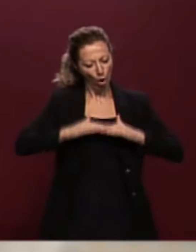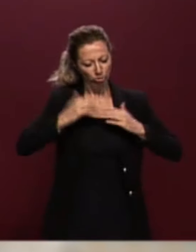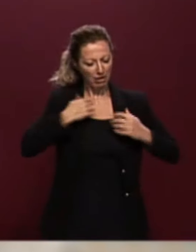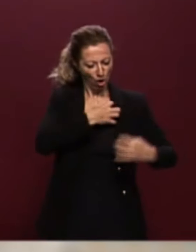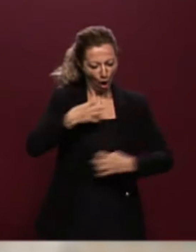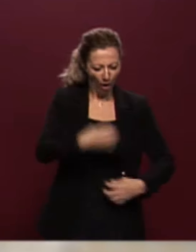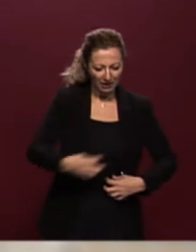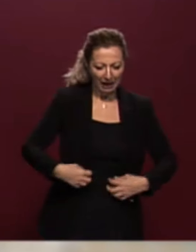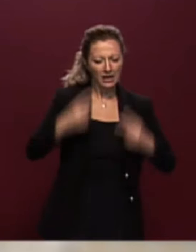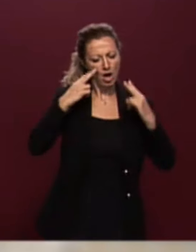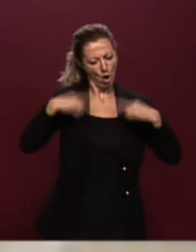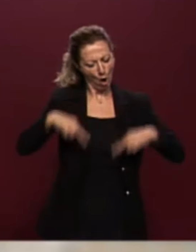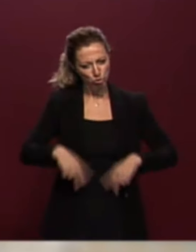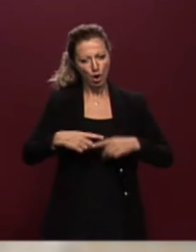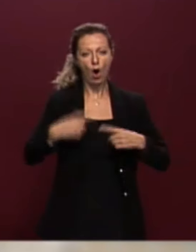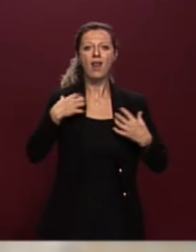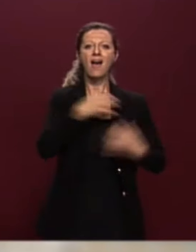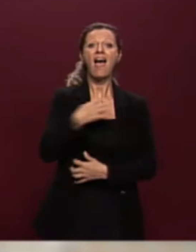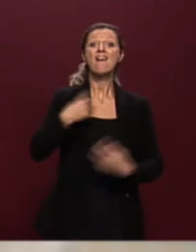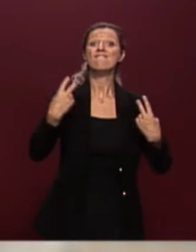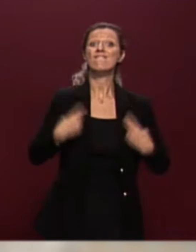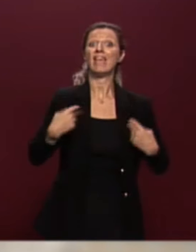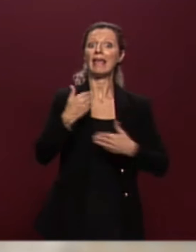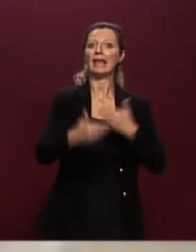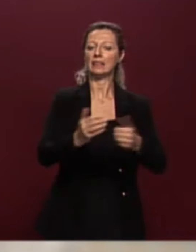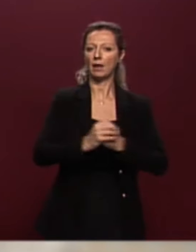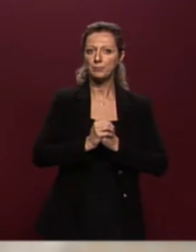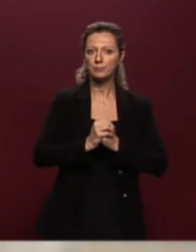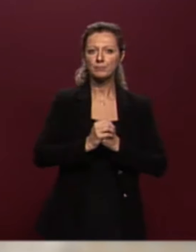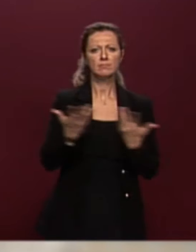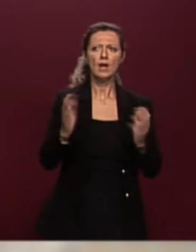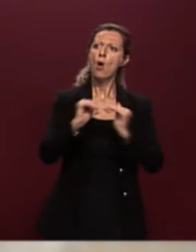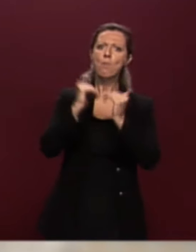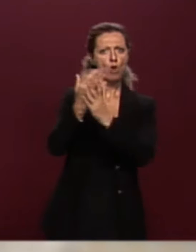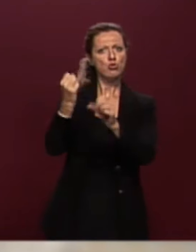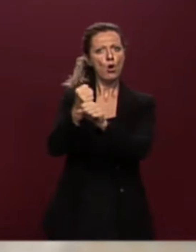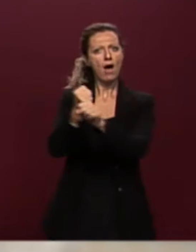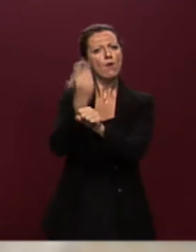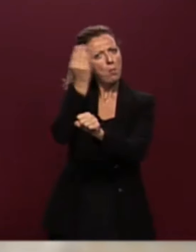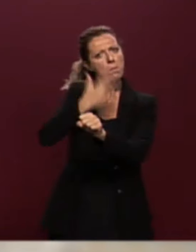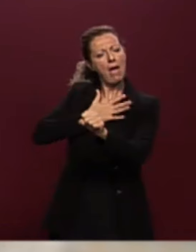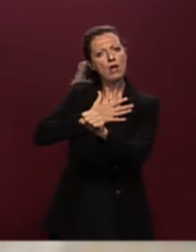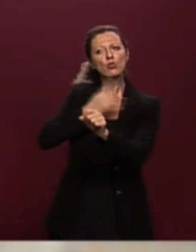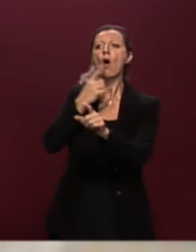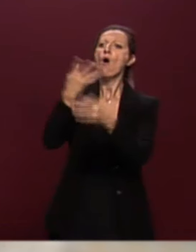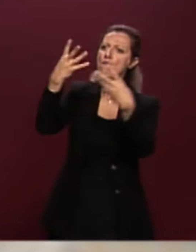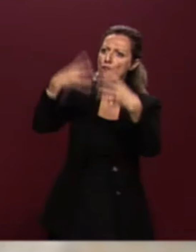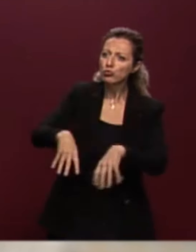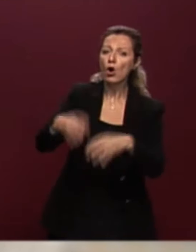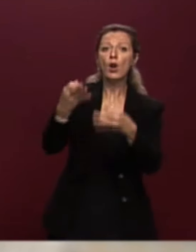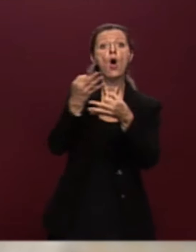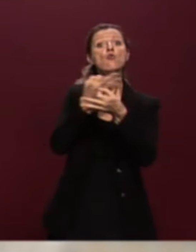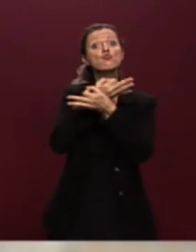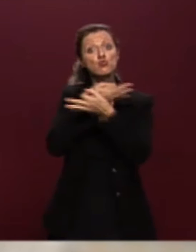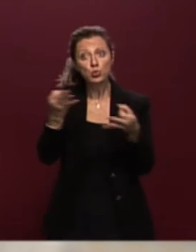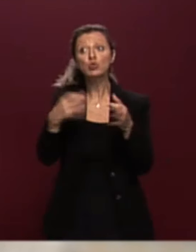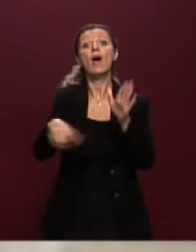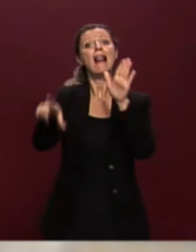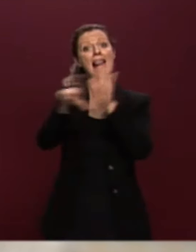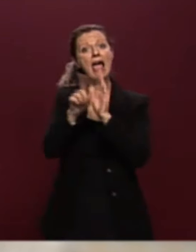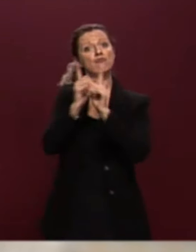organi vitali. E credo che anche il mondo del lavoro, quando funziona, quando è giusto, quando resta nella